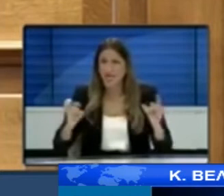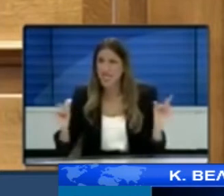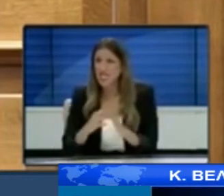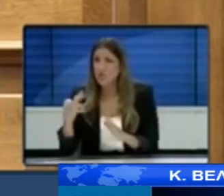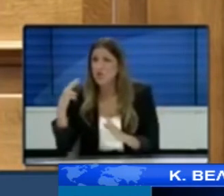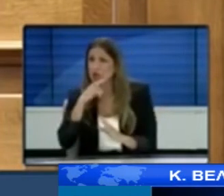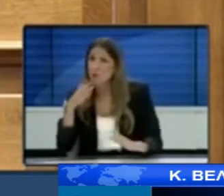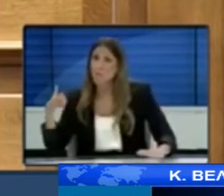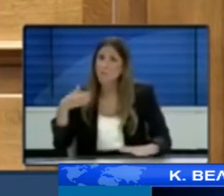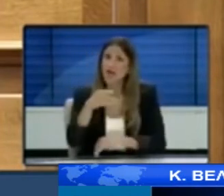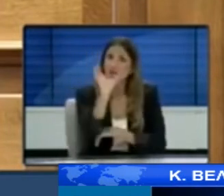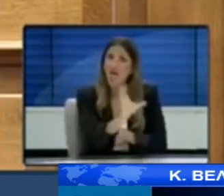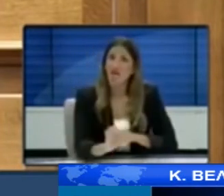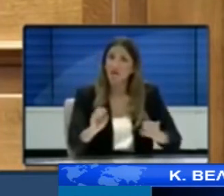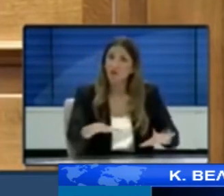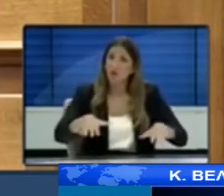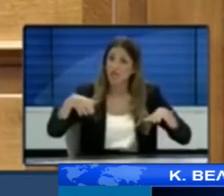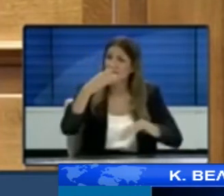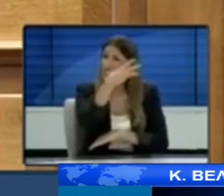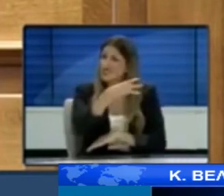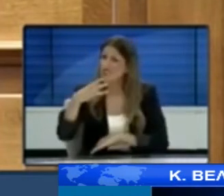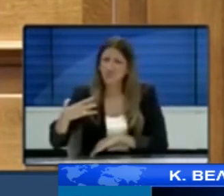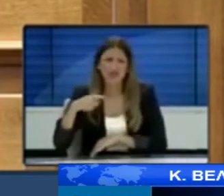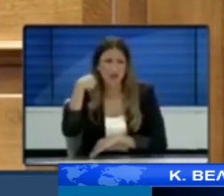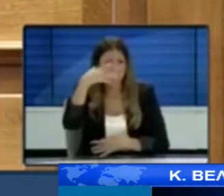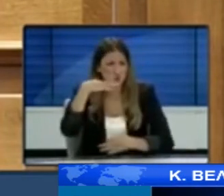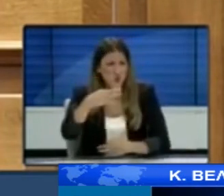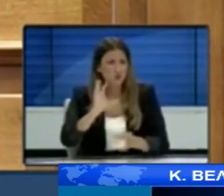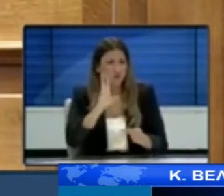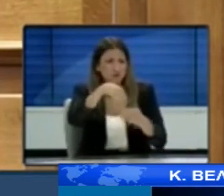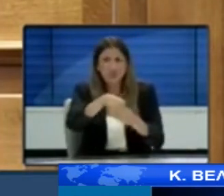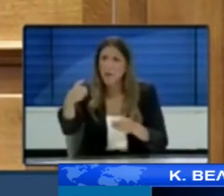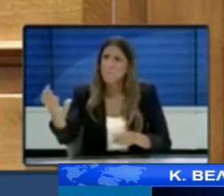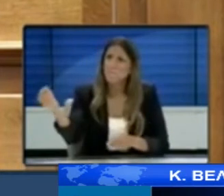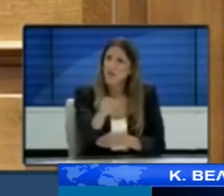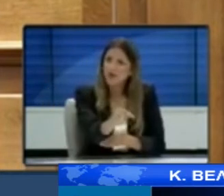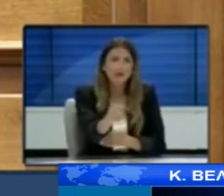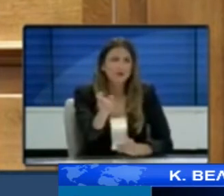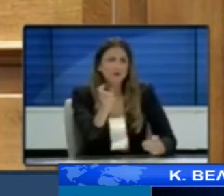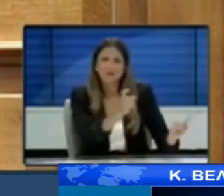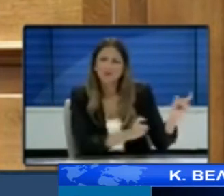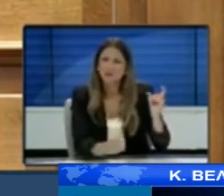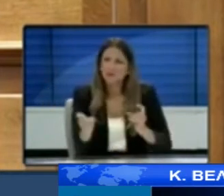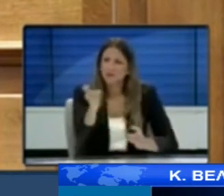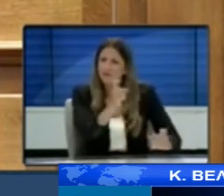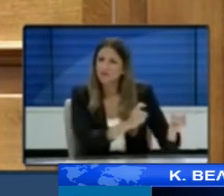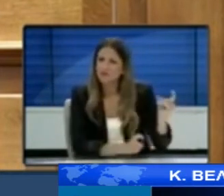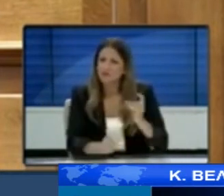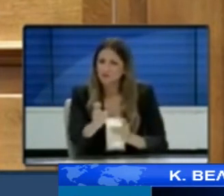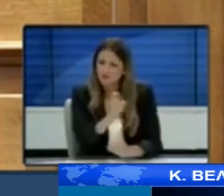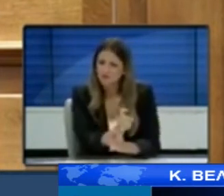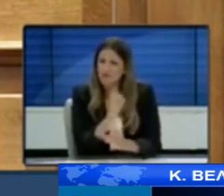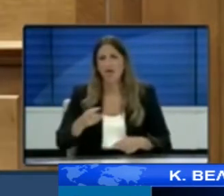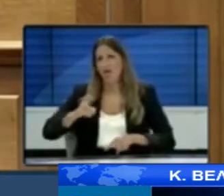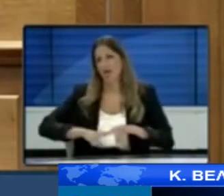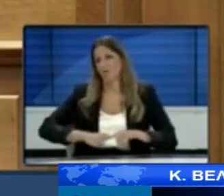Πρωθυπουργέ, και οι υπόλοιποι του ΣΥΡΙΖΑ και των άλλων κομμάτων και να διαπληκτίζεστε δημοσία θέα, διότι τα ενίκω μείον